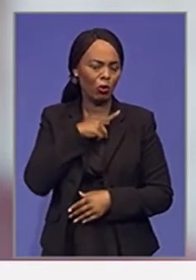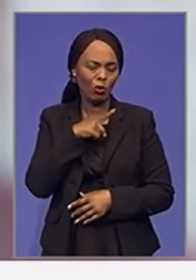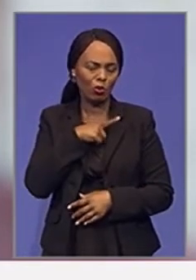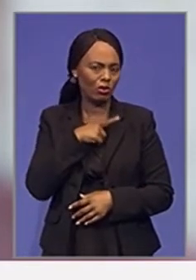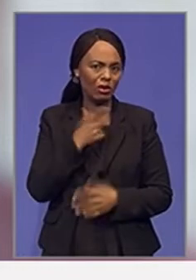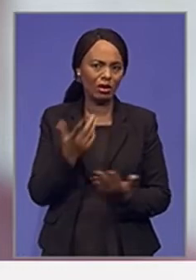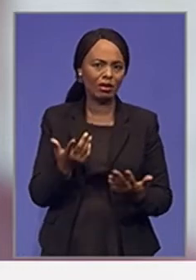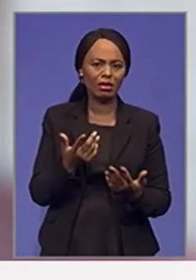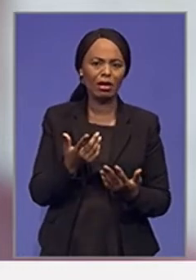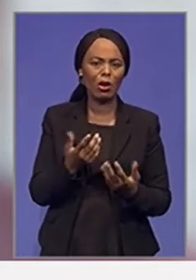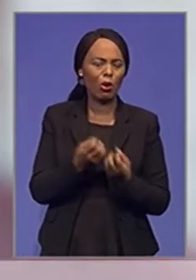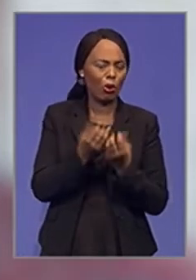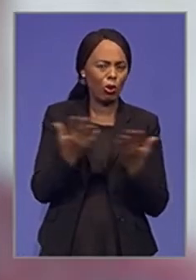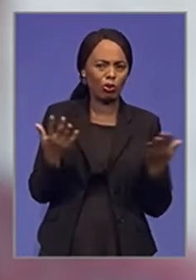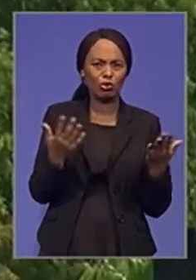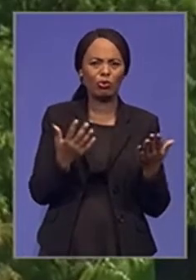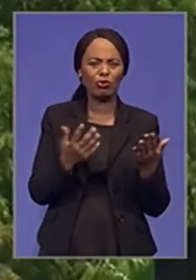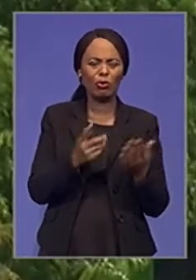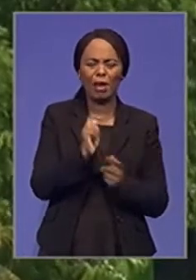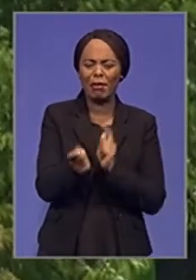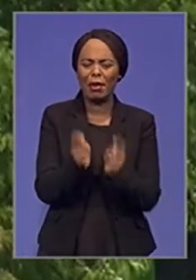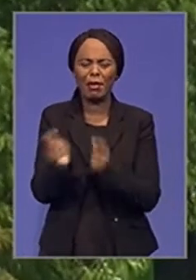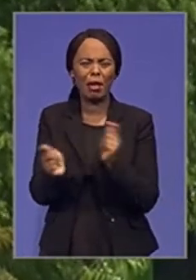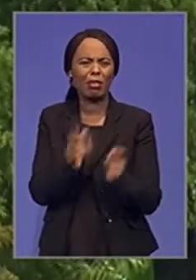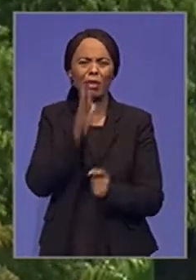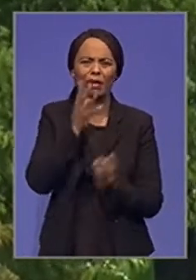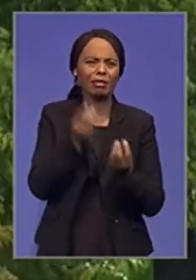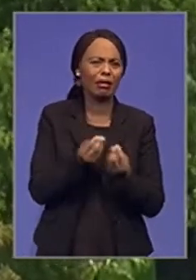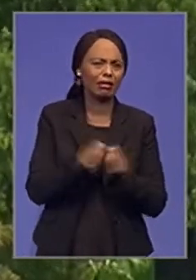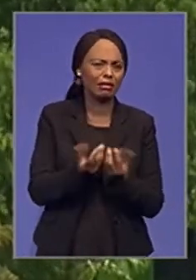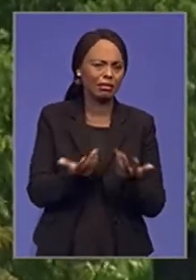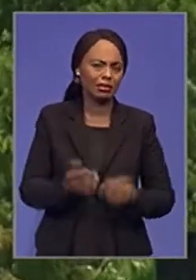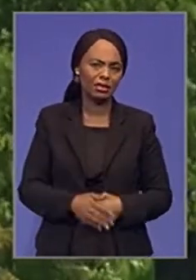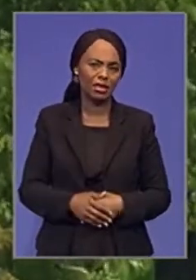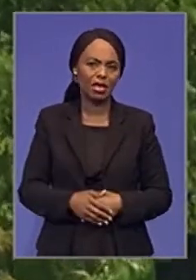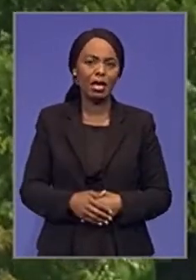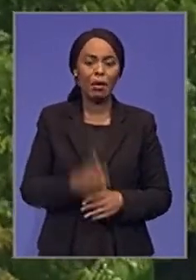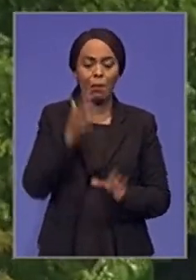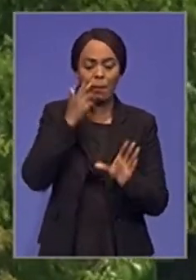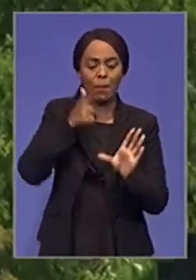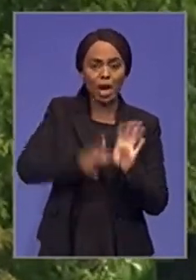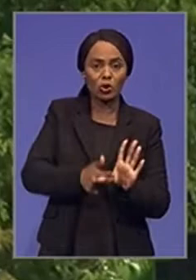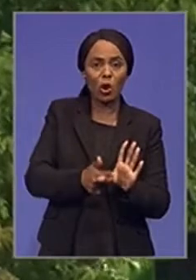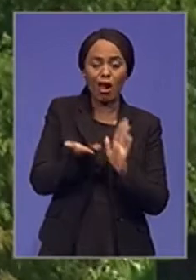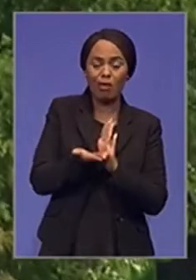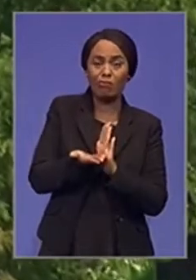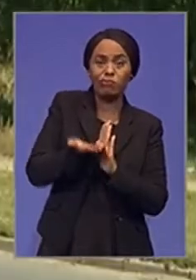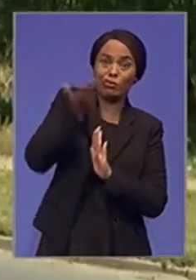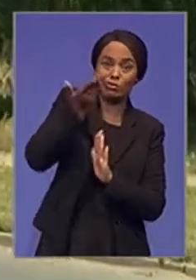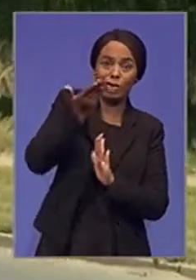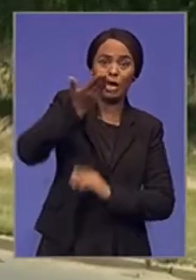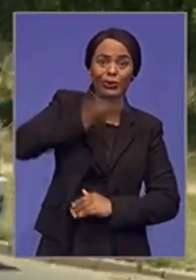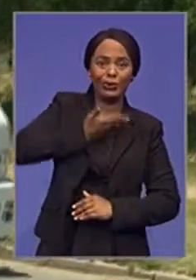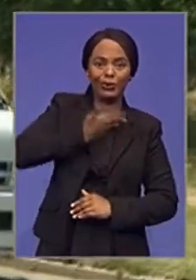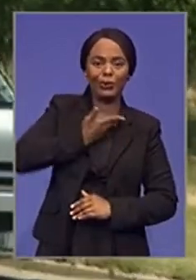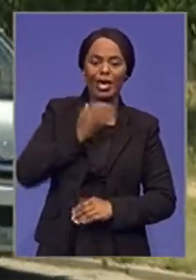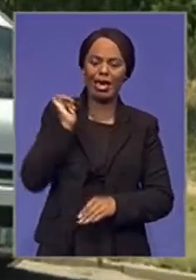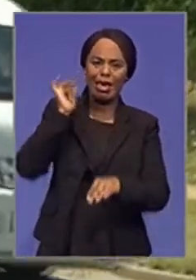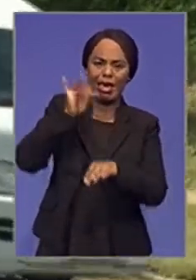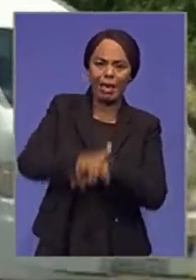all the grants that we have to pay. Go solofetswe fa go tlhatlhoga ga lookwane go tlile go ama thata go tlhatlhoga